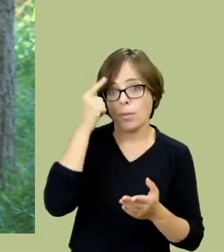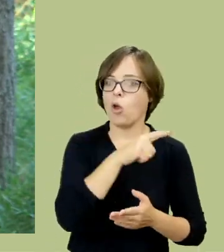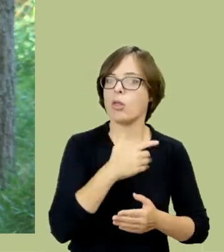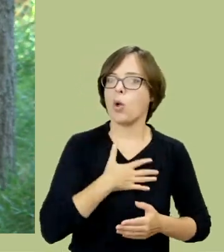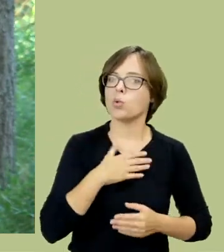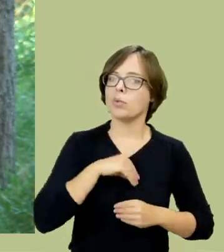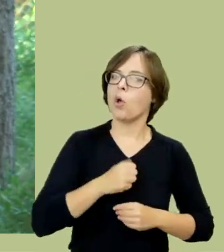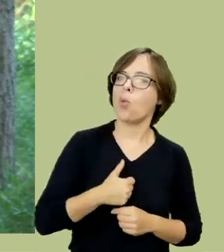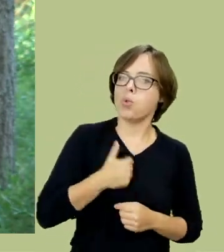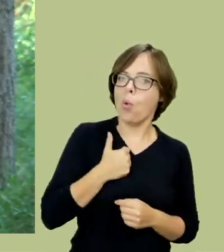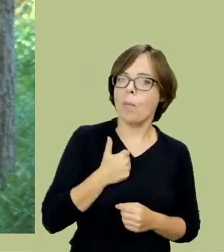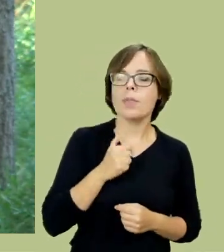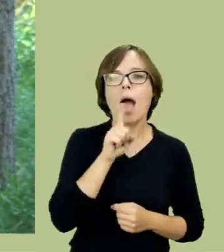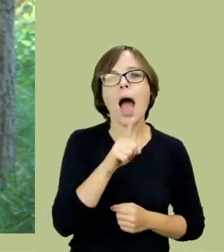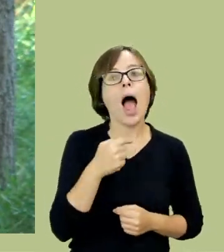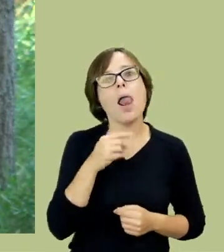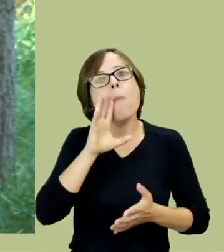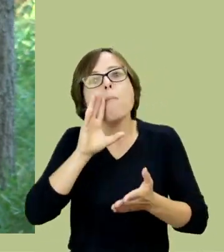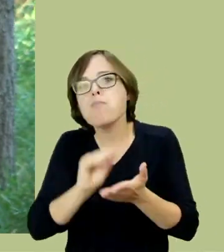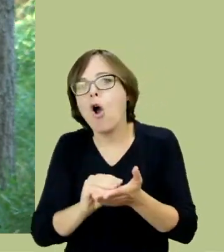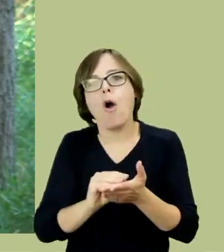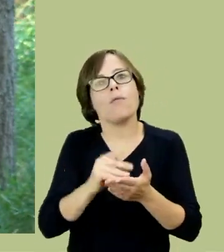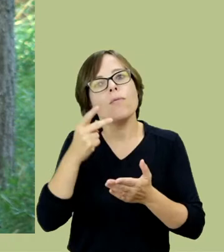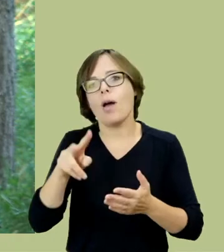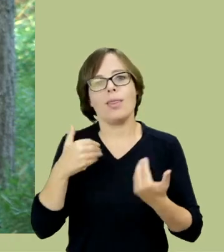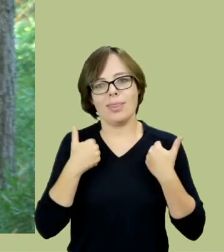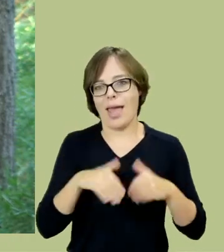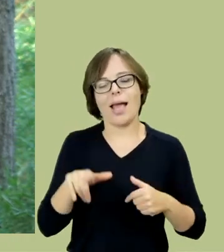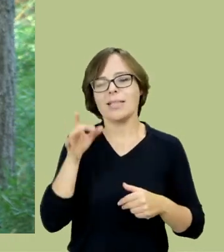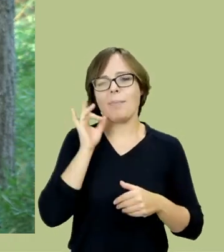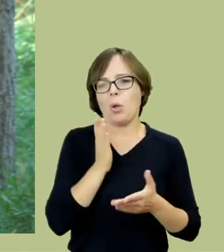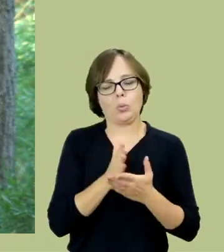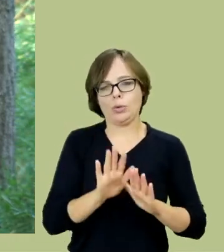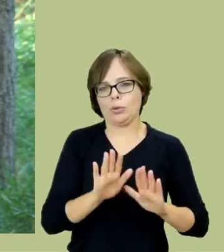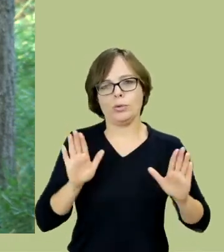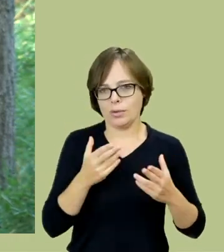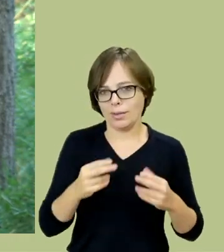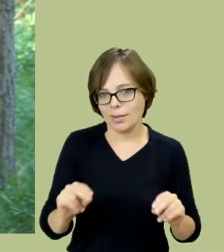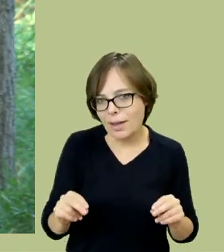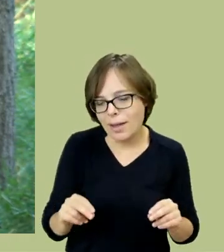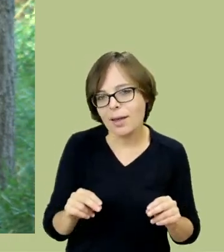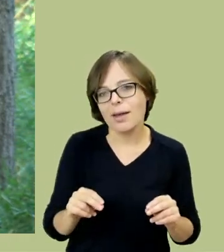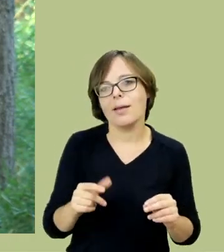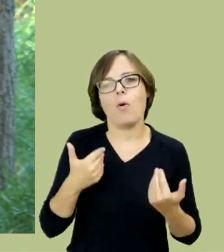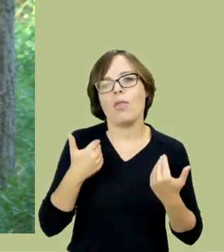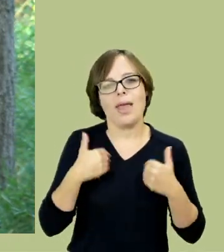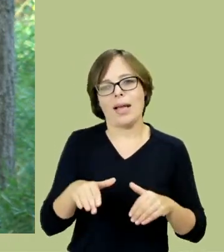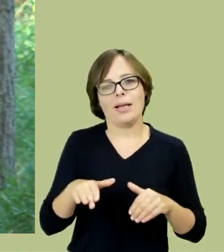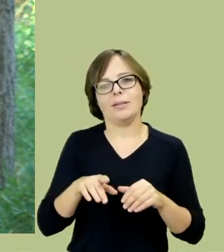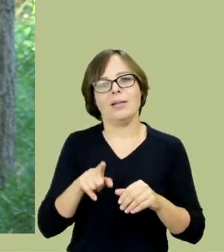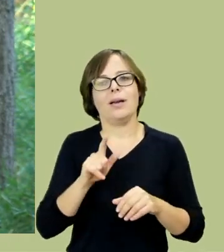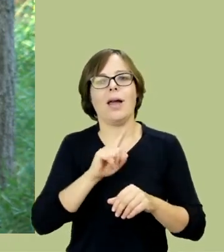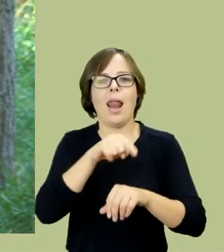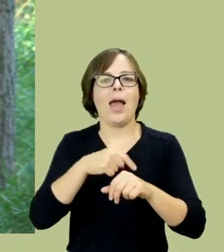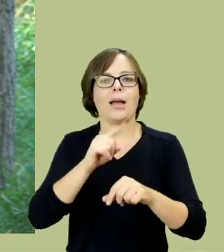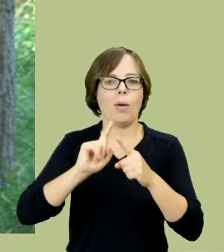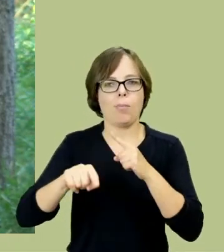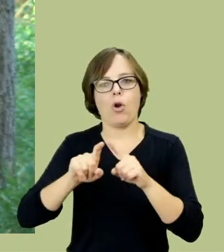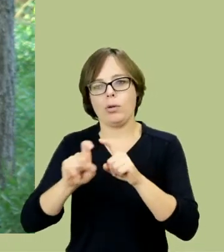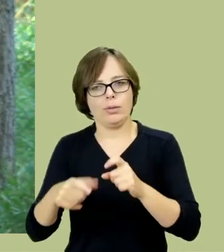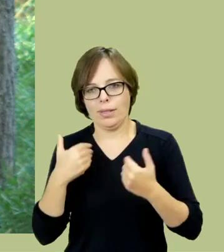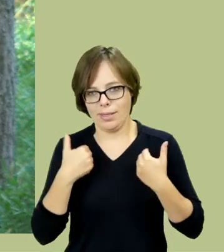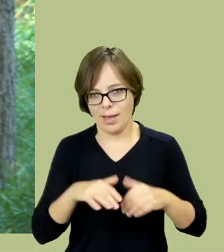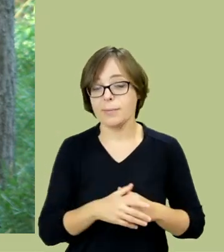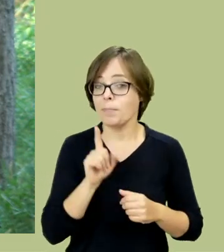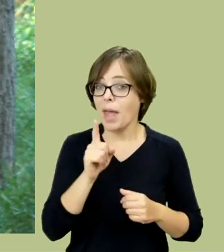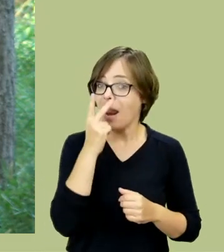wolała tego aktu już nie powtarzać, przynajmniej na poziomie gimnazjum i nie zostawać w kozie. Ale widać, że od początku była ta